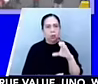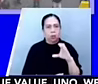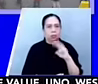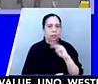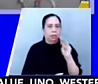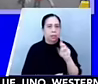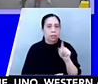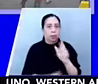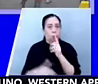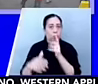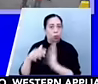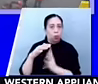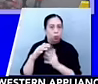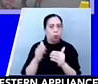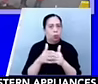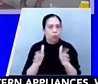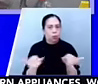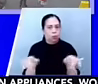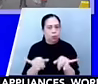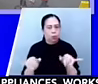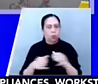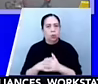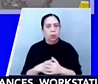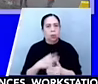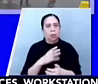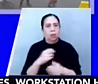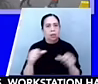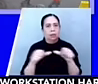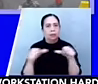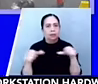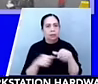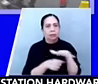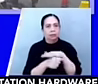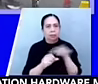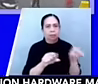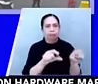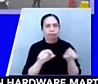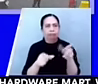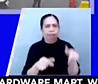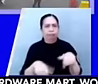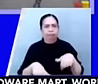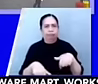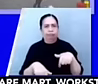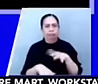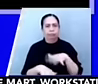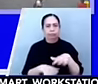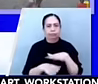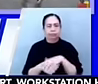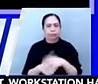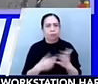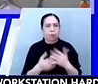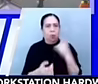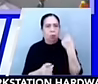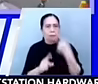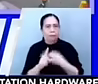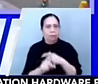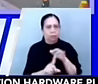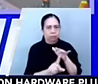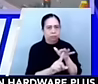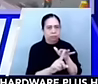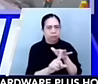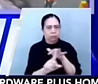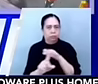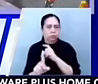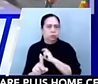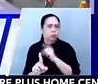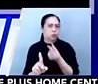mga estudyante rin, at yung area niya nga, dito lang din umiikot sa Sampaloc. Halos isang buwan daw minamanmanan ng pulisya ang